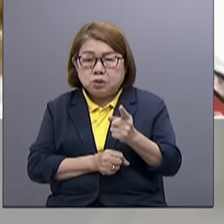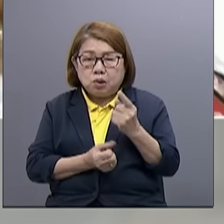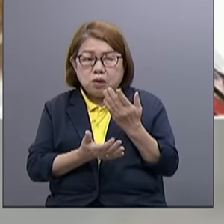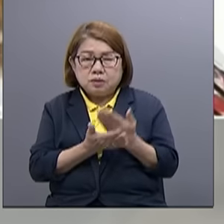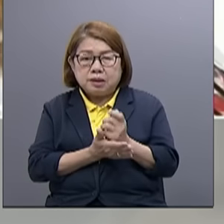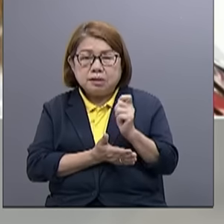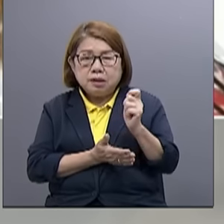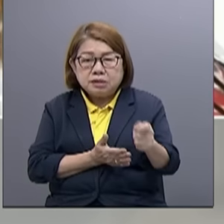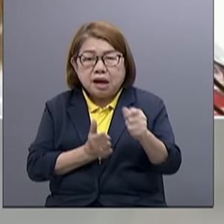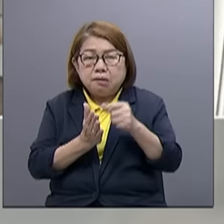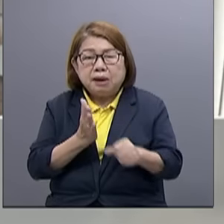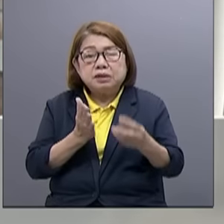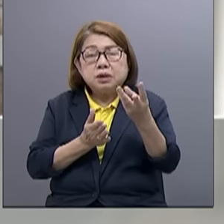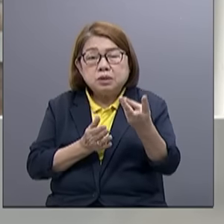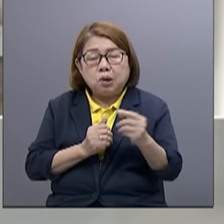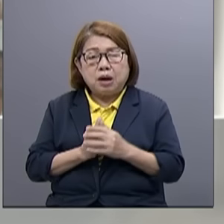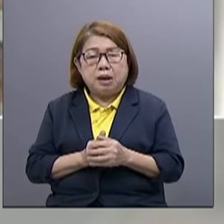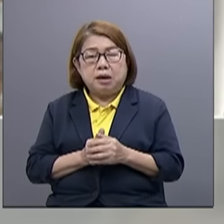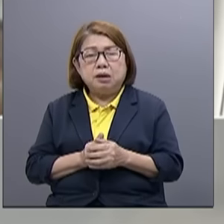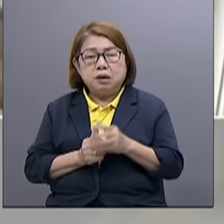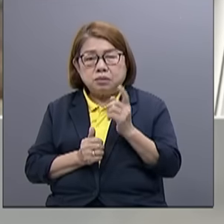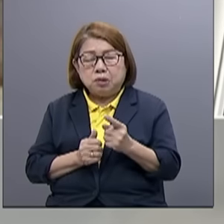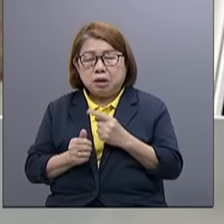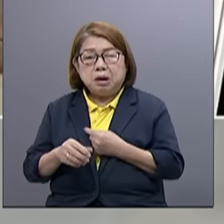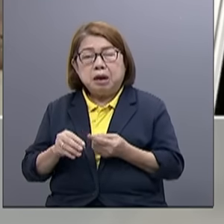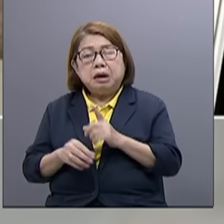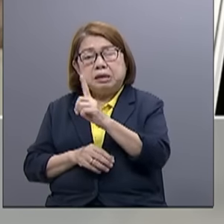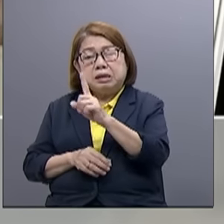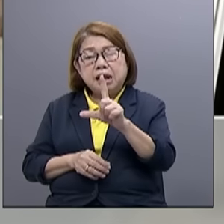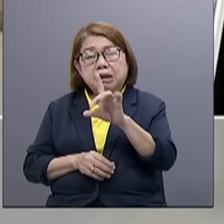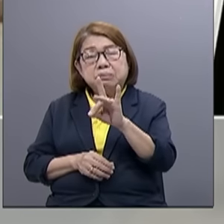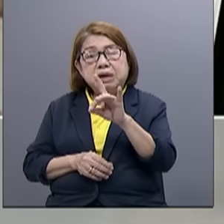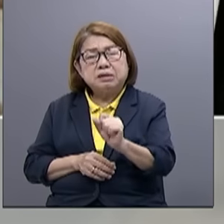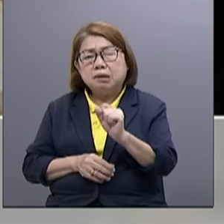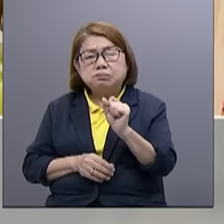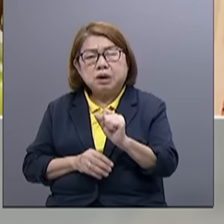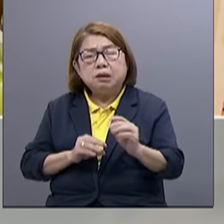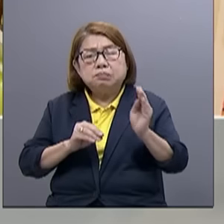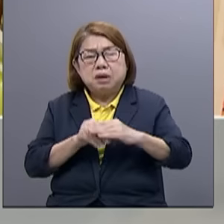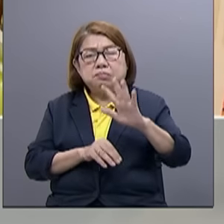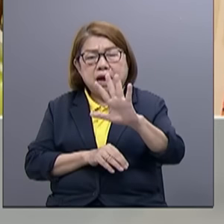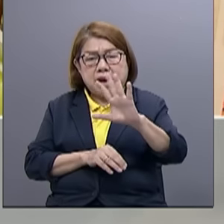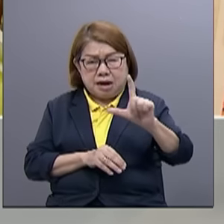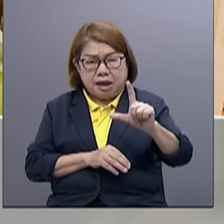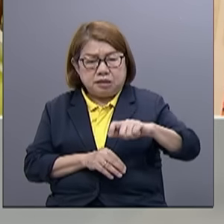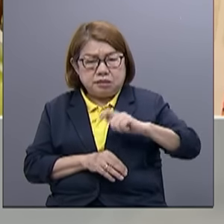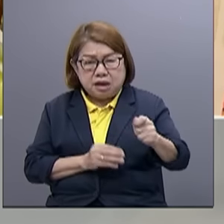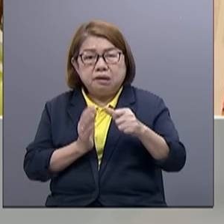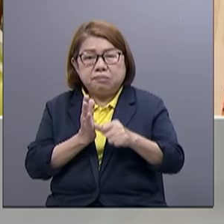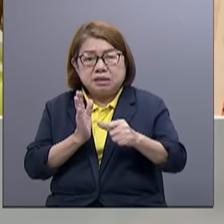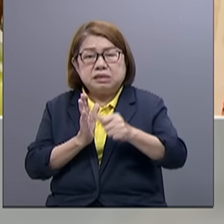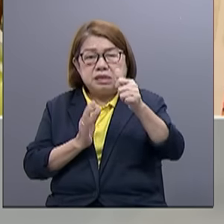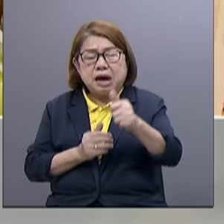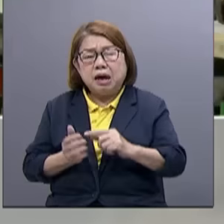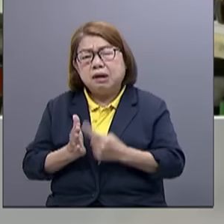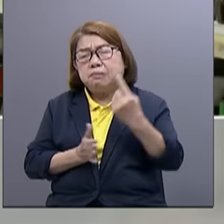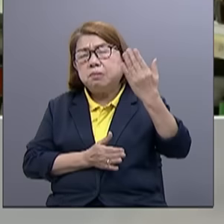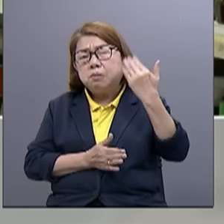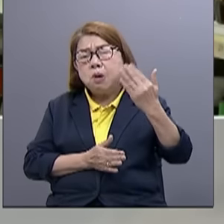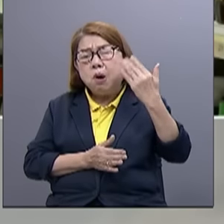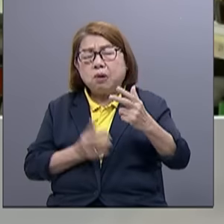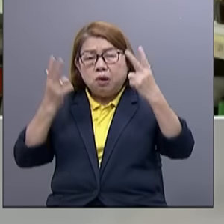ไรนะรัฐบาลจะต้องขยายตรงนี้มาเป็น5ล้านไหมเพราะสินค้ามันแพงมากแล้วก็มันเป็นกฎบังคับมาตั้งแต่รุ่นสมัยอนันต์ปัญญ